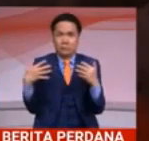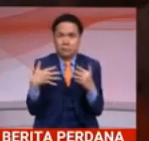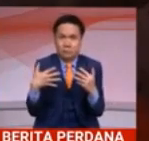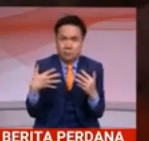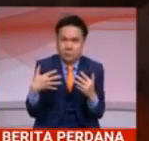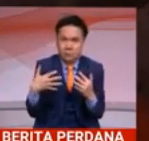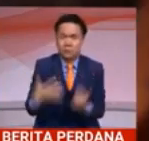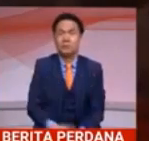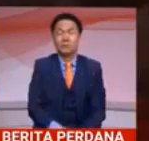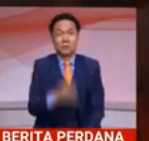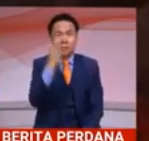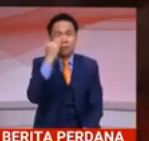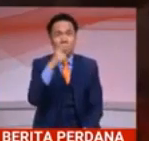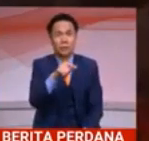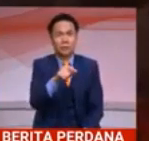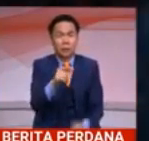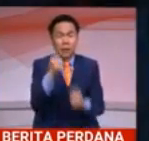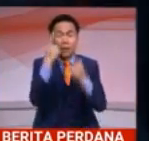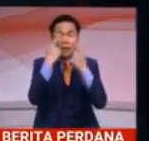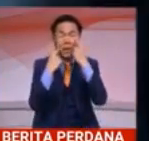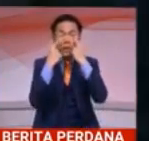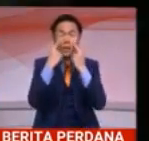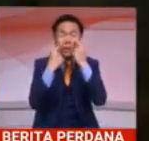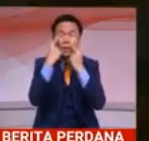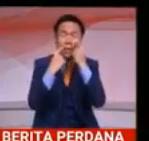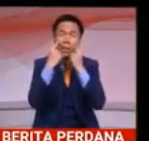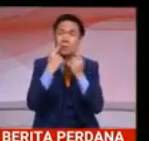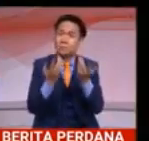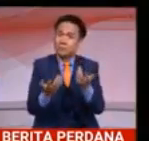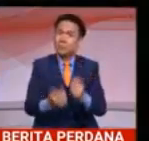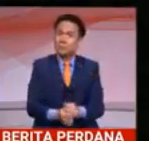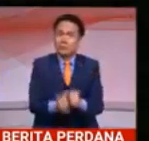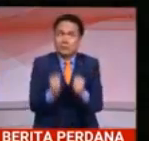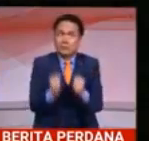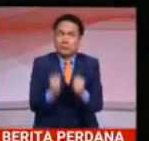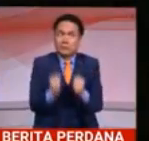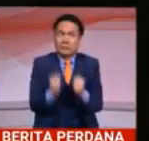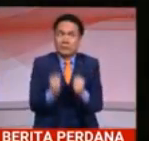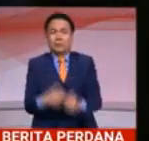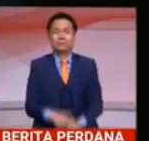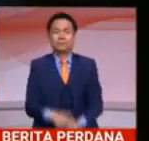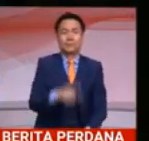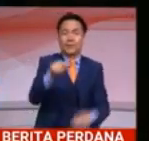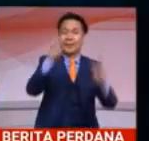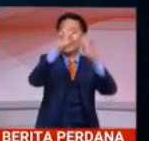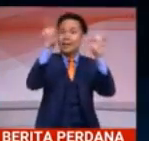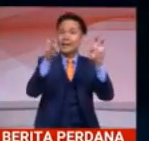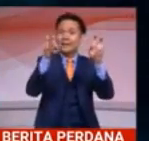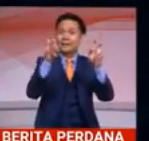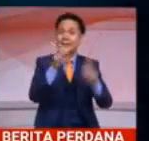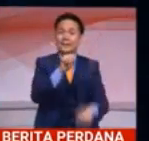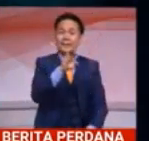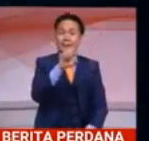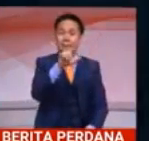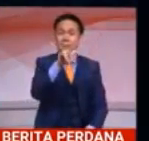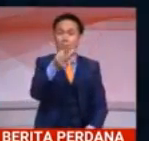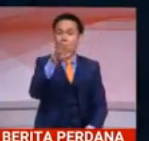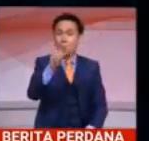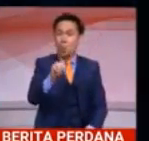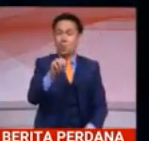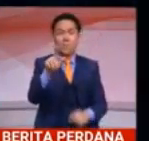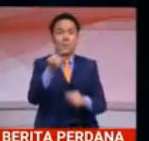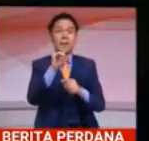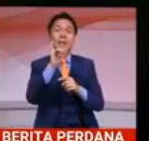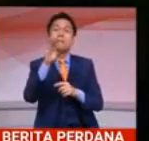know, lagi kalau balik tu memang semua menangis lah. Sebelum Iblis Menjemput Ayat 2 dibintangi pelakon